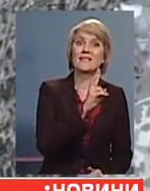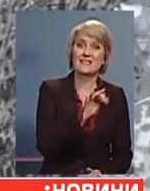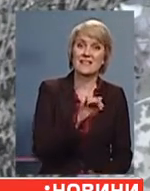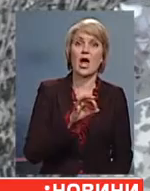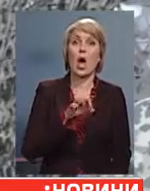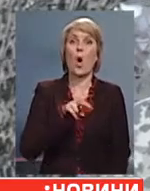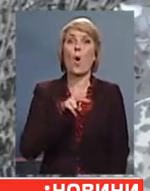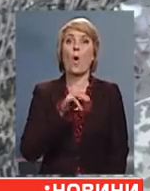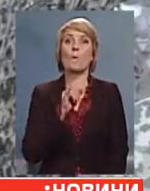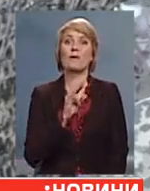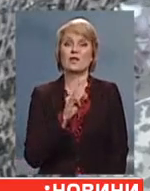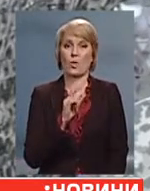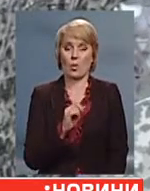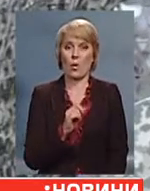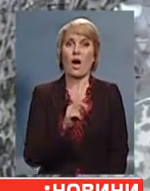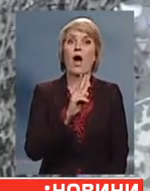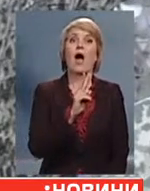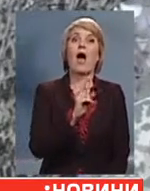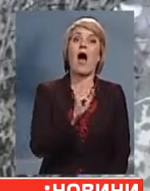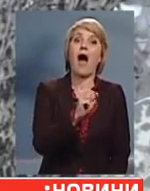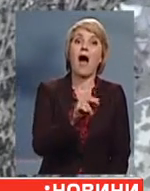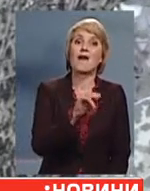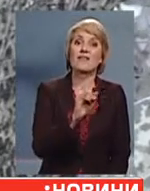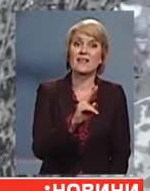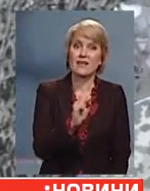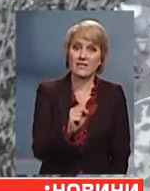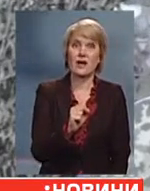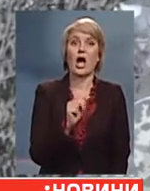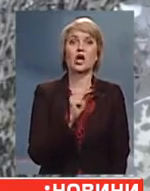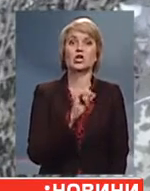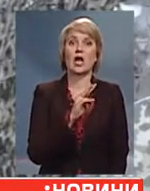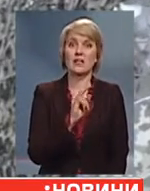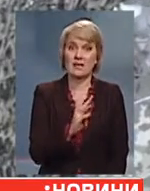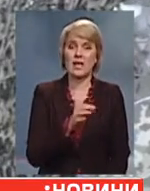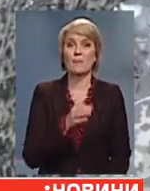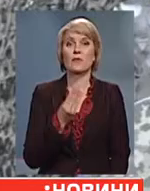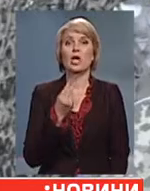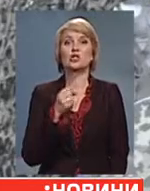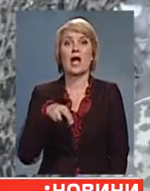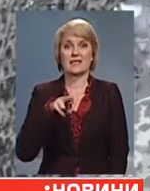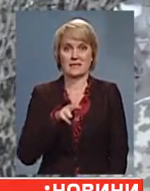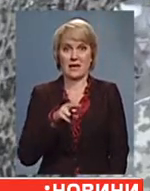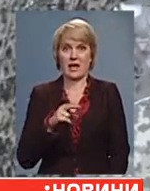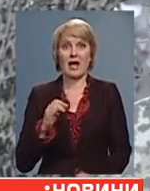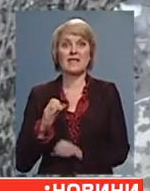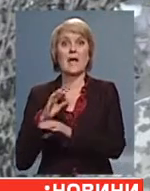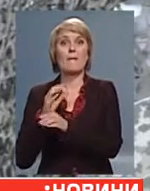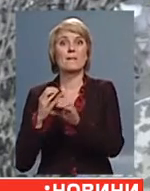одному разу в районі Авдіївки і Чермалика та неподалік міста Щастя. Із важкої артилерії злочинці двічі вели